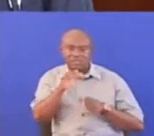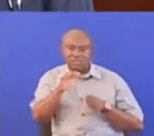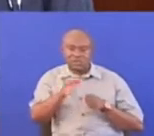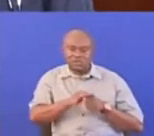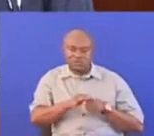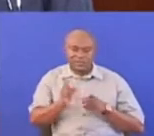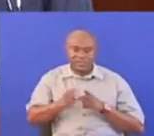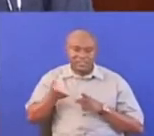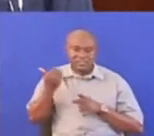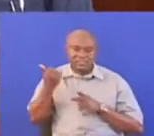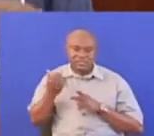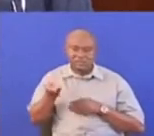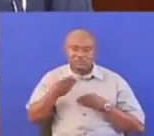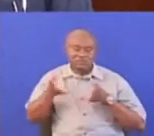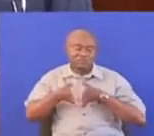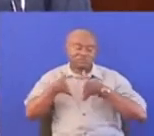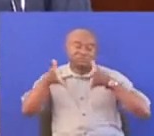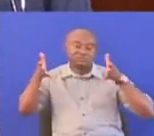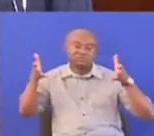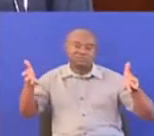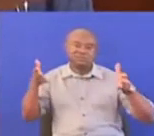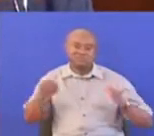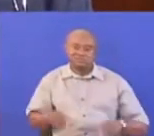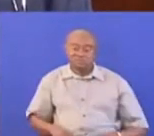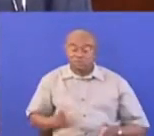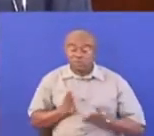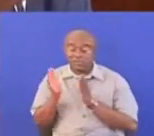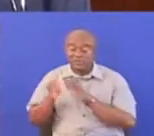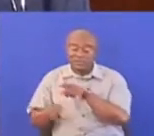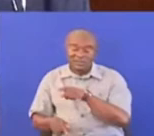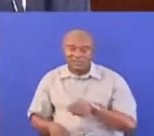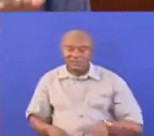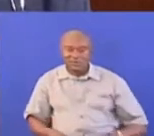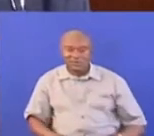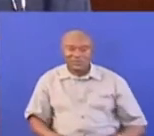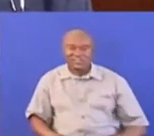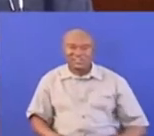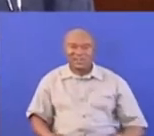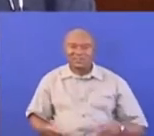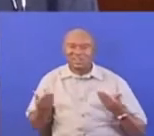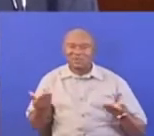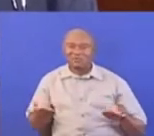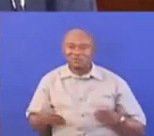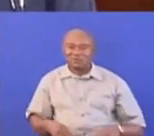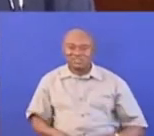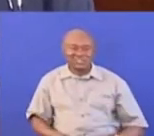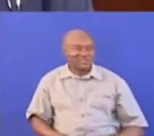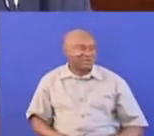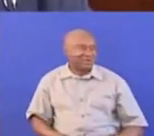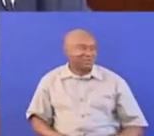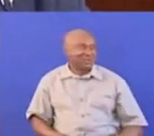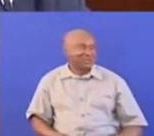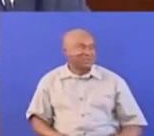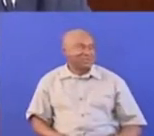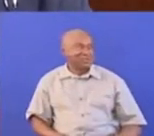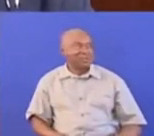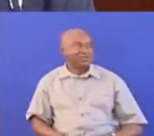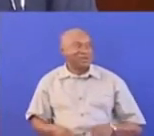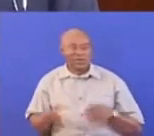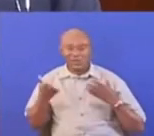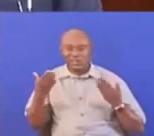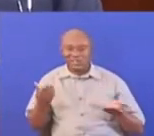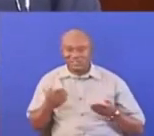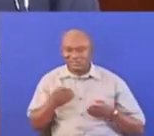serikali itakuza uchumi kupitia hifadhi hii ya Kigosi. Mheshimiwa Spika, eneo hili ni muhimu sana na